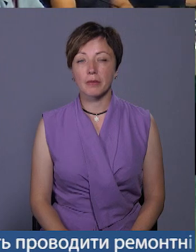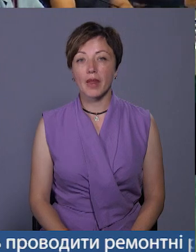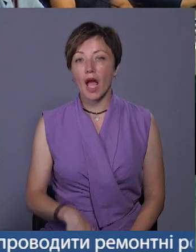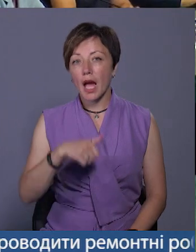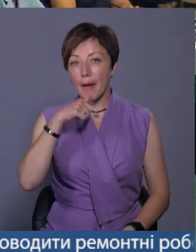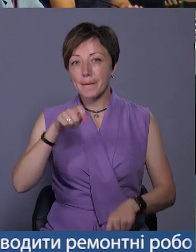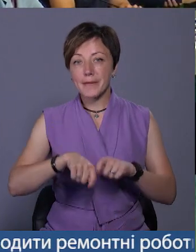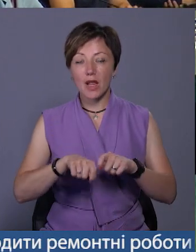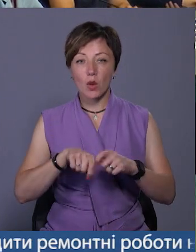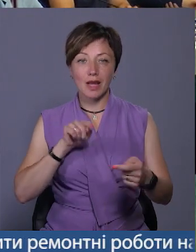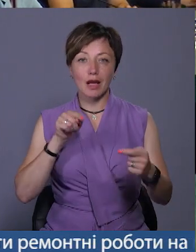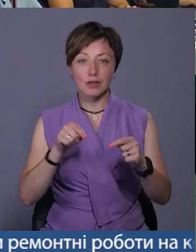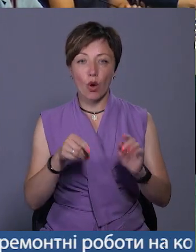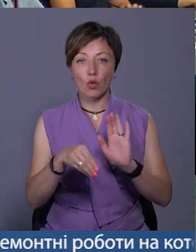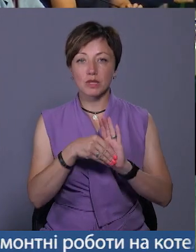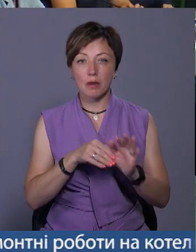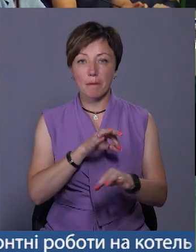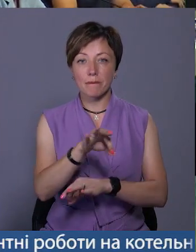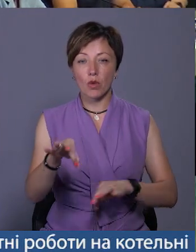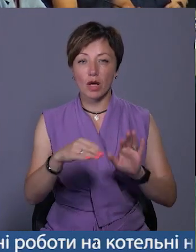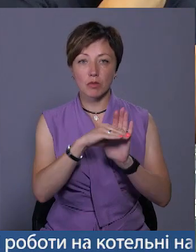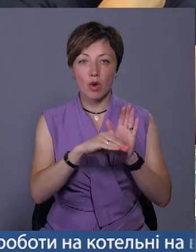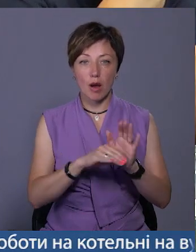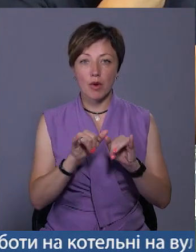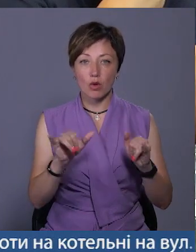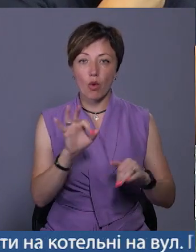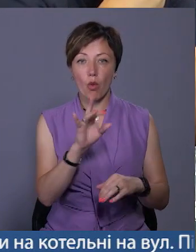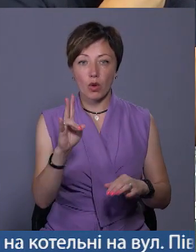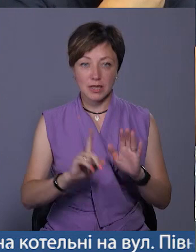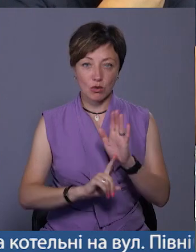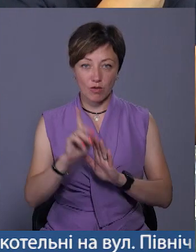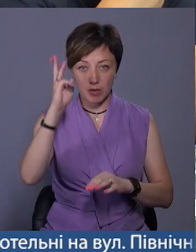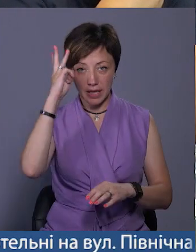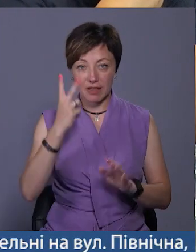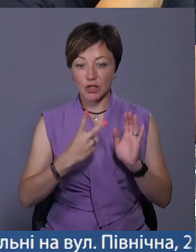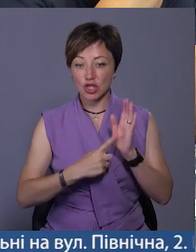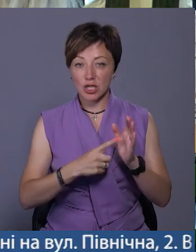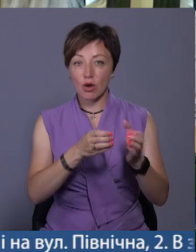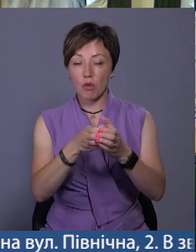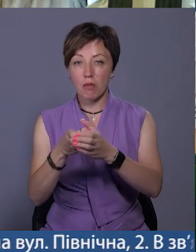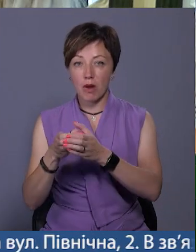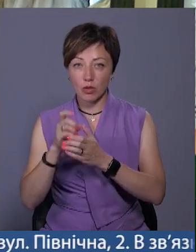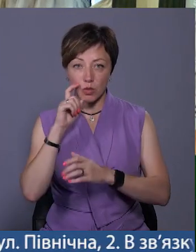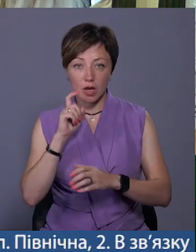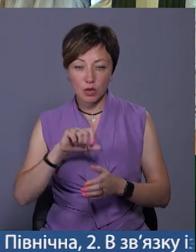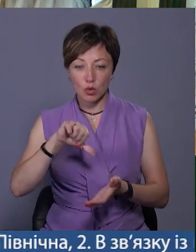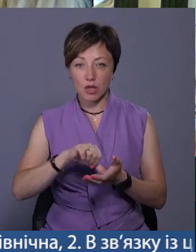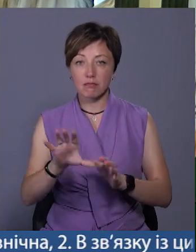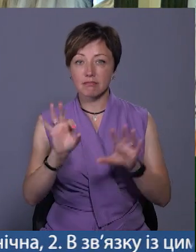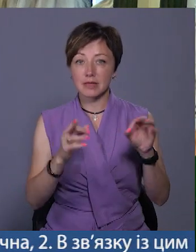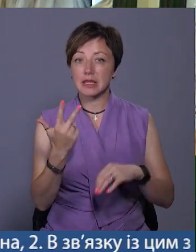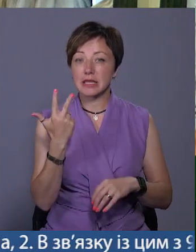Пілотний антикорупційний проєкт програми розвитку ООН стартував у Хмельницькому. З 26 громад України для участі в ньому обрали